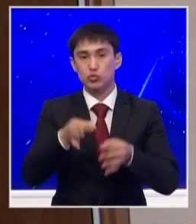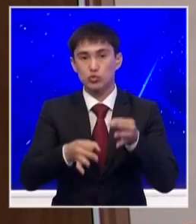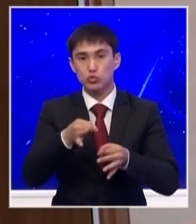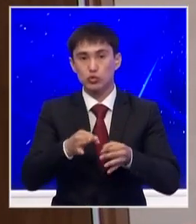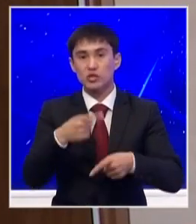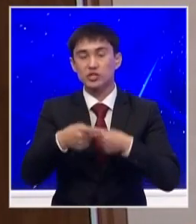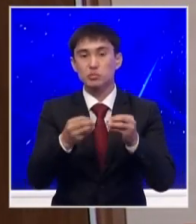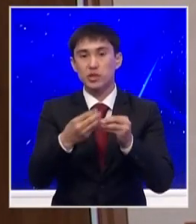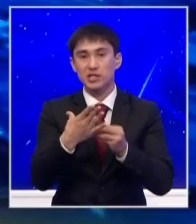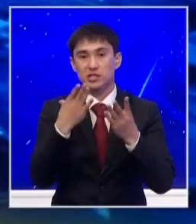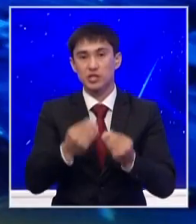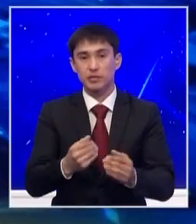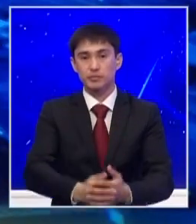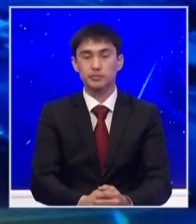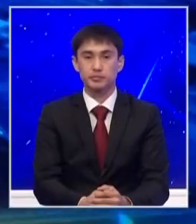вынесения постановления.